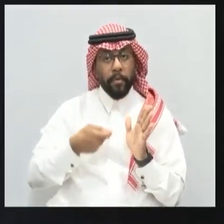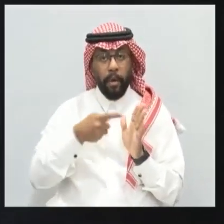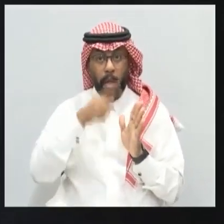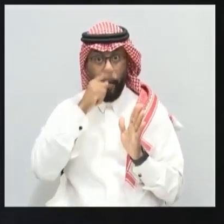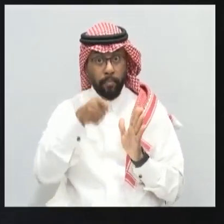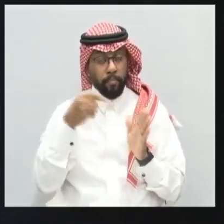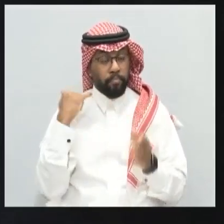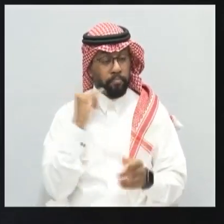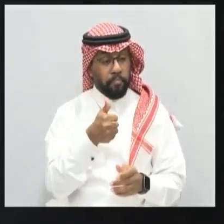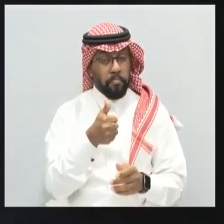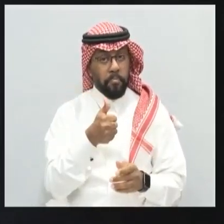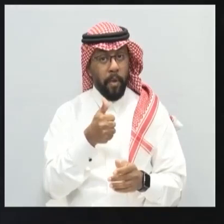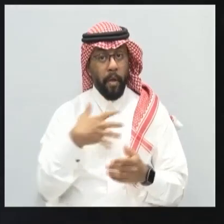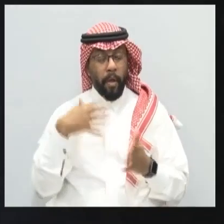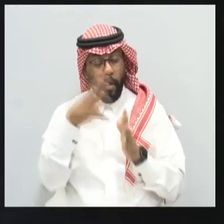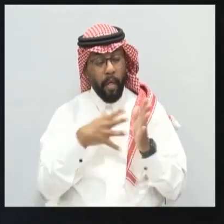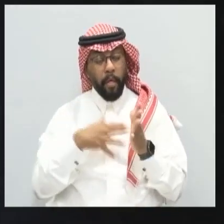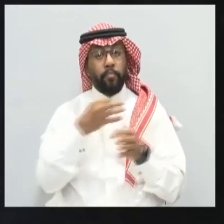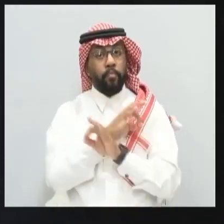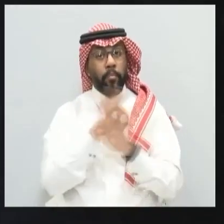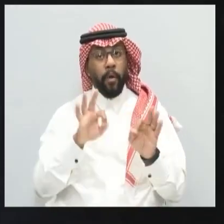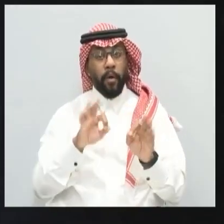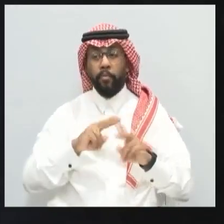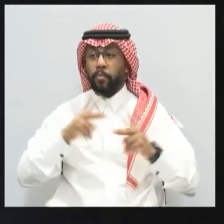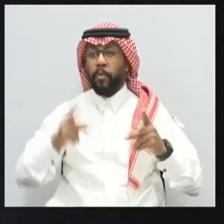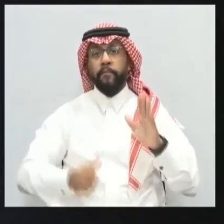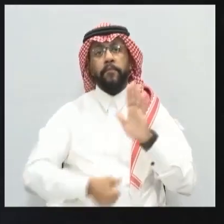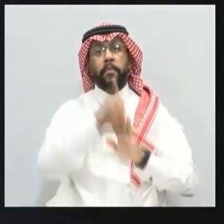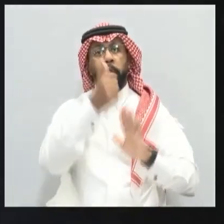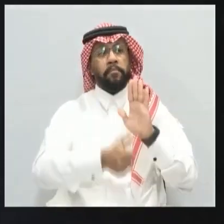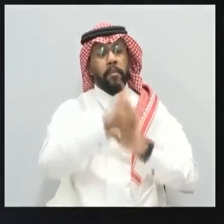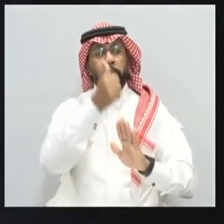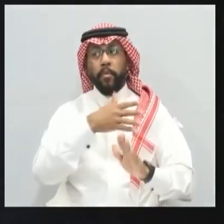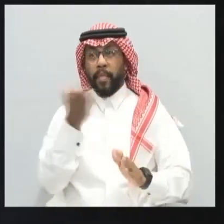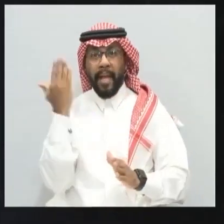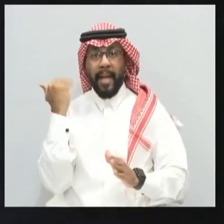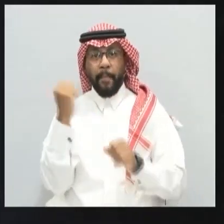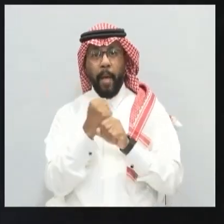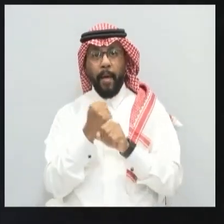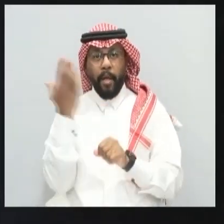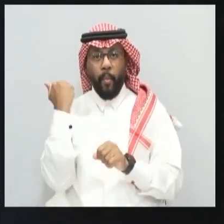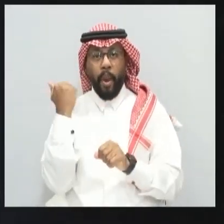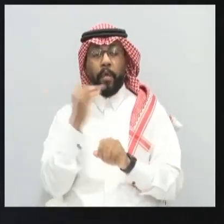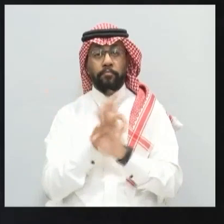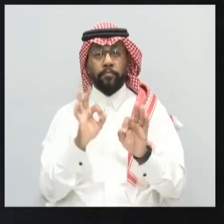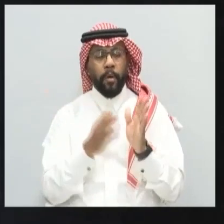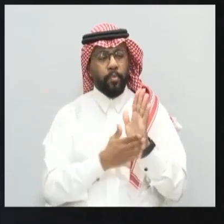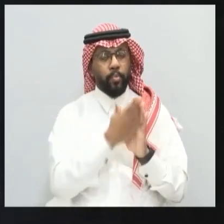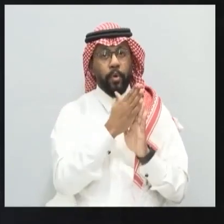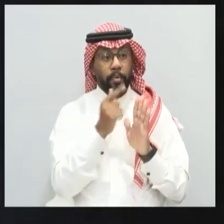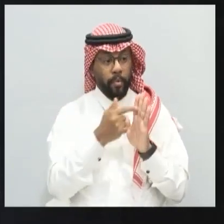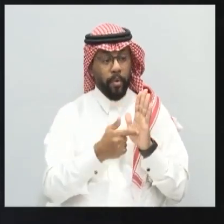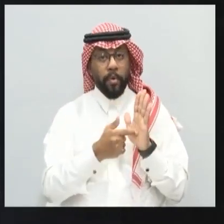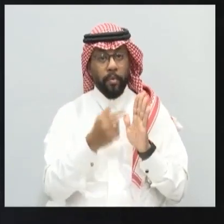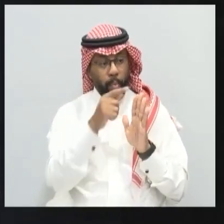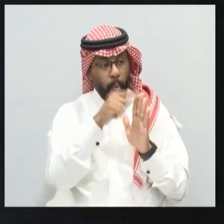فعلا احدثت بها اثرا وتغيرا نحو الافضل في جهات العمل التي عملت بها سابقا قد لا يتيسر